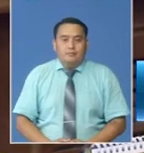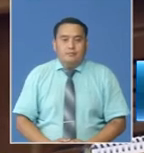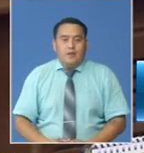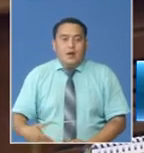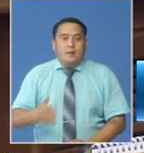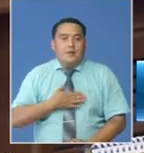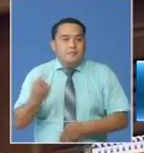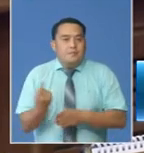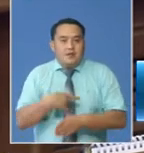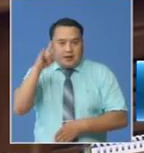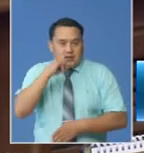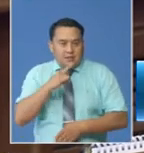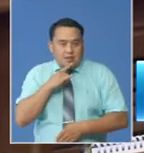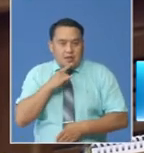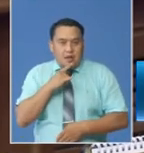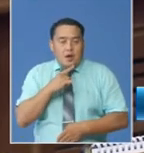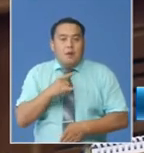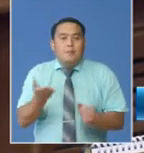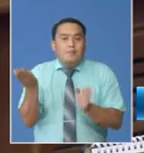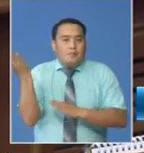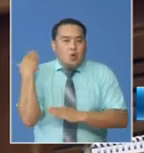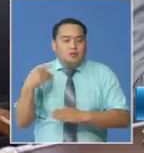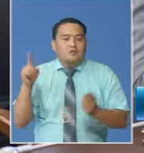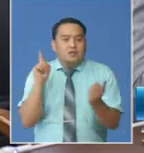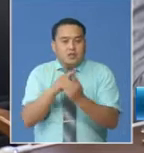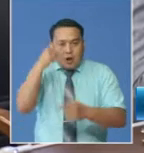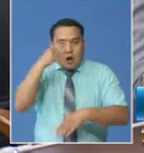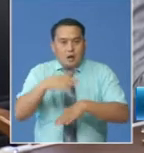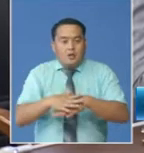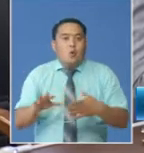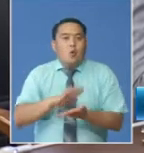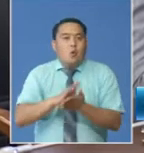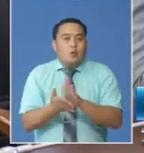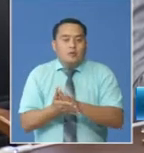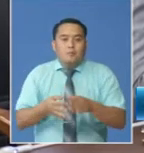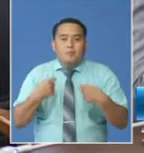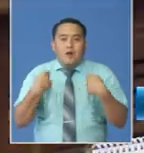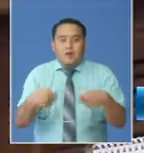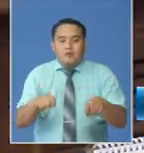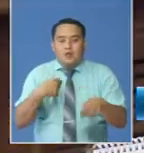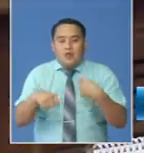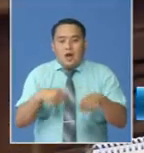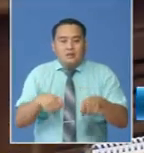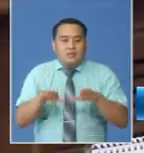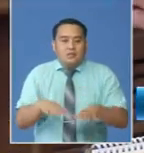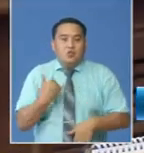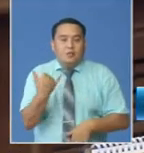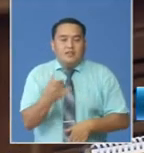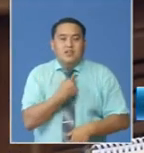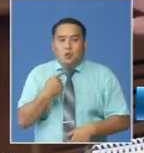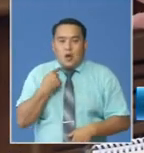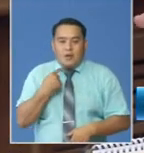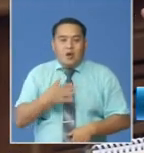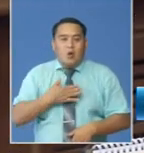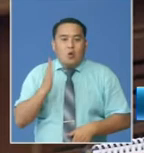Мы не первый раз в Казахстане, и на прошлой встрече с акимом области мы договорились о проведении торговой миссии здесь, у вас в Талдыкургане,